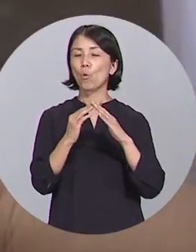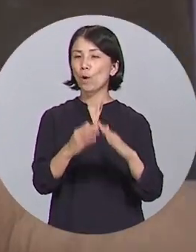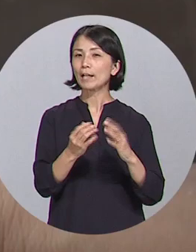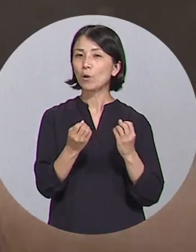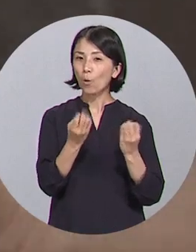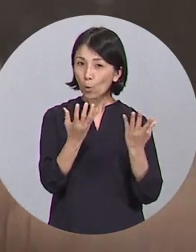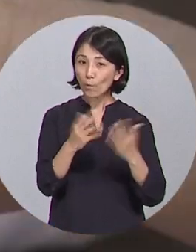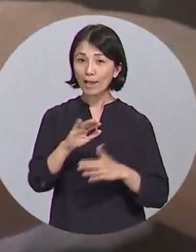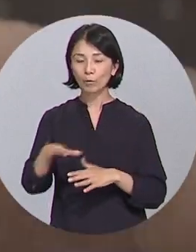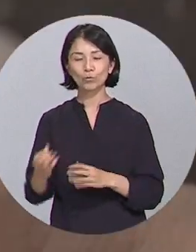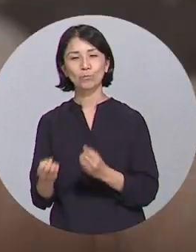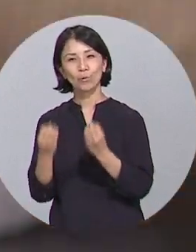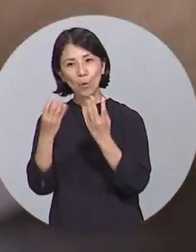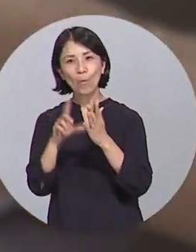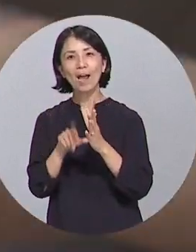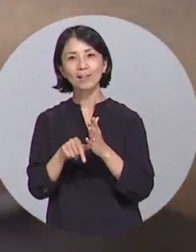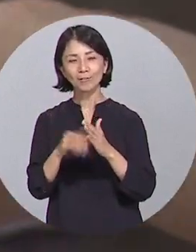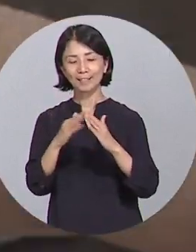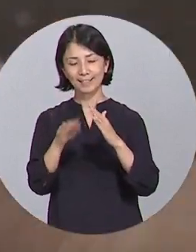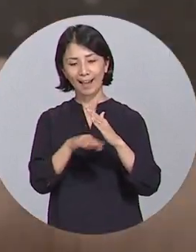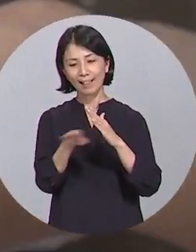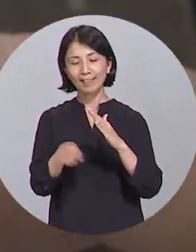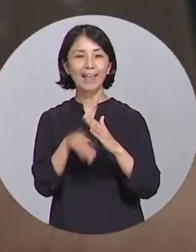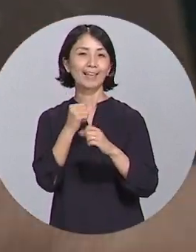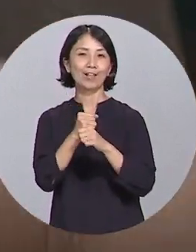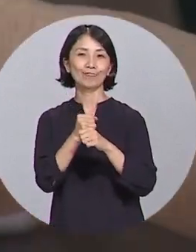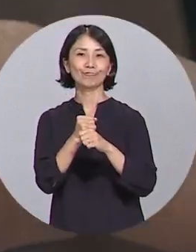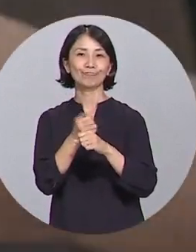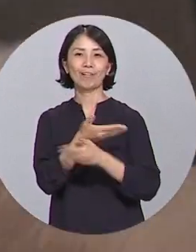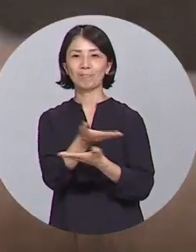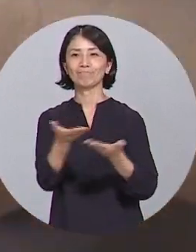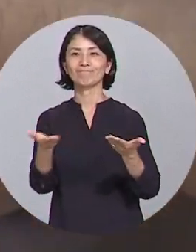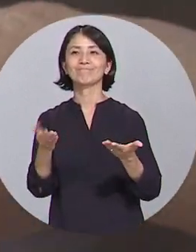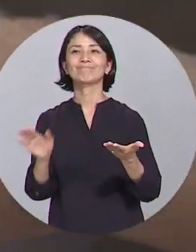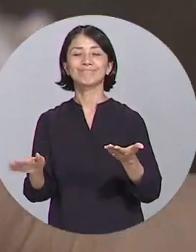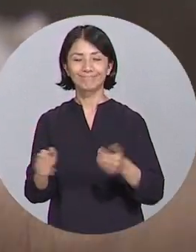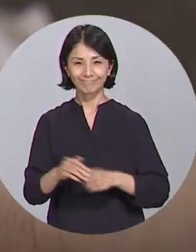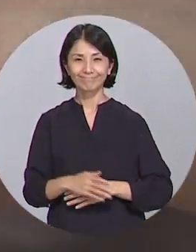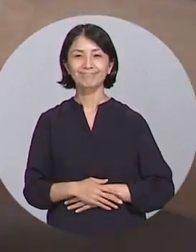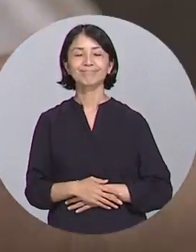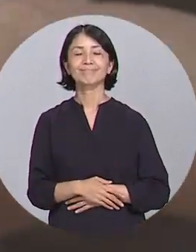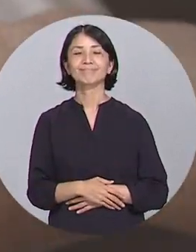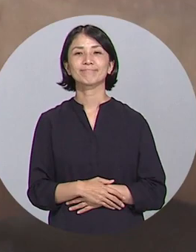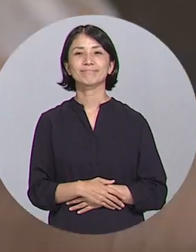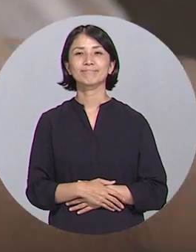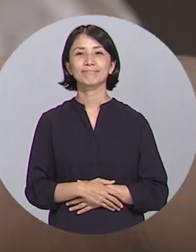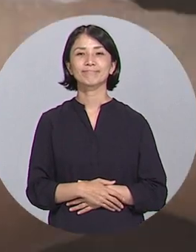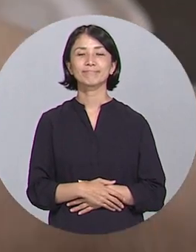どものお祝いの時などに各家庭で作られて振る舞われていたんだそうです。